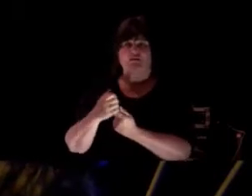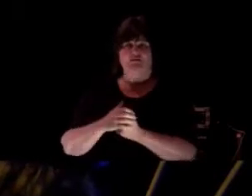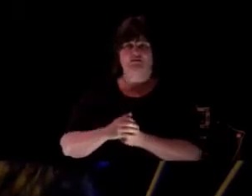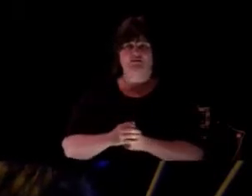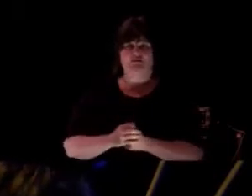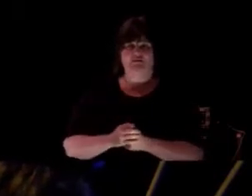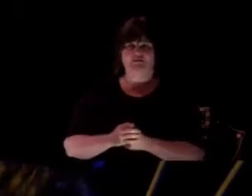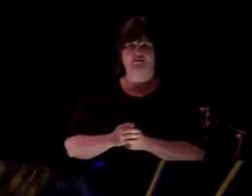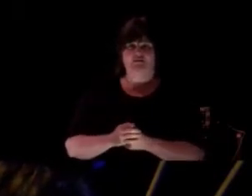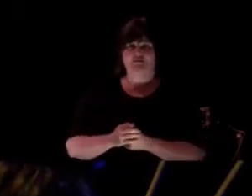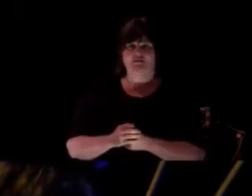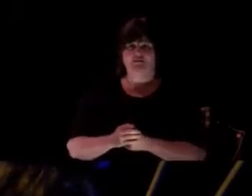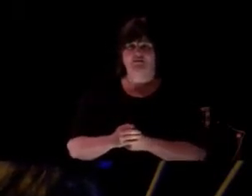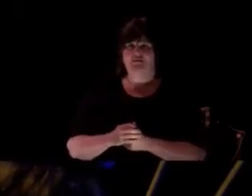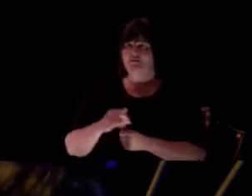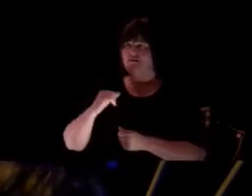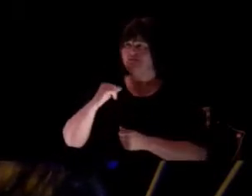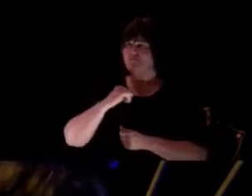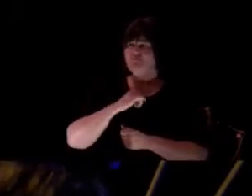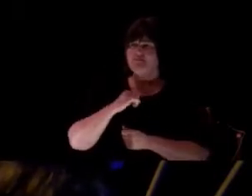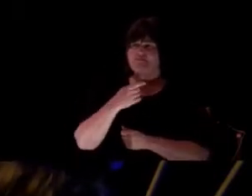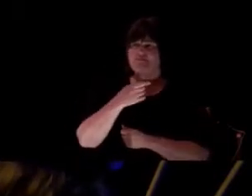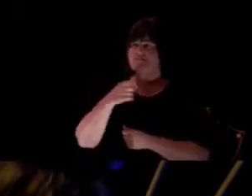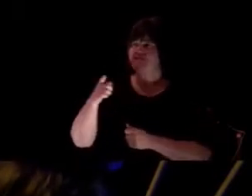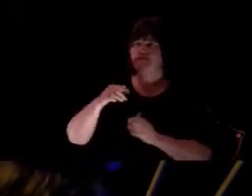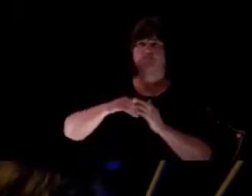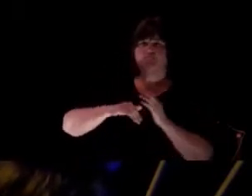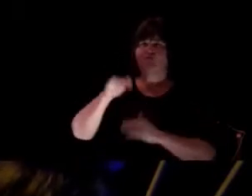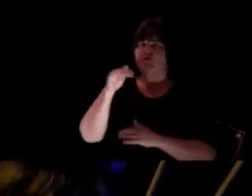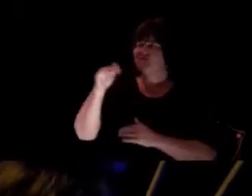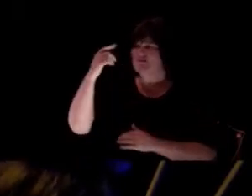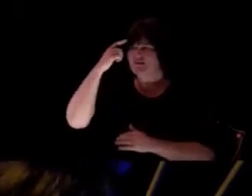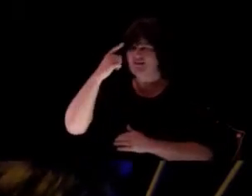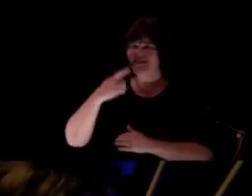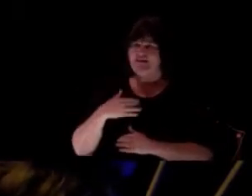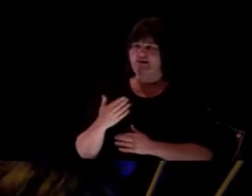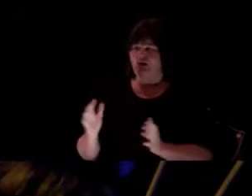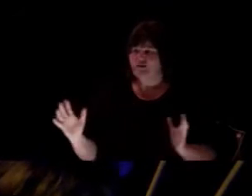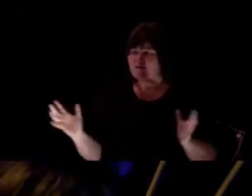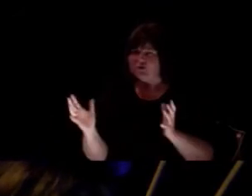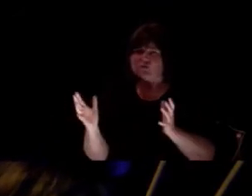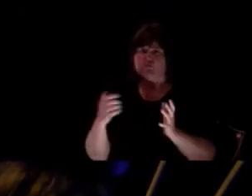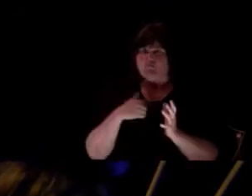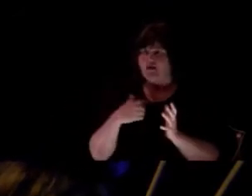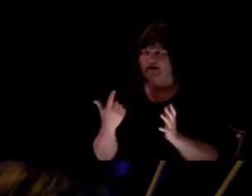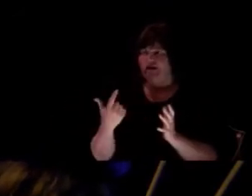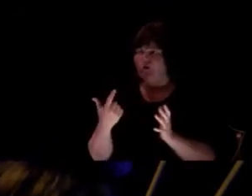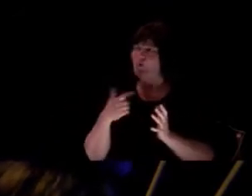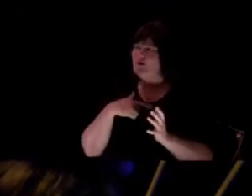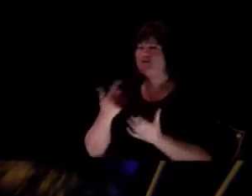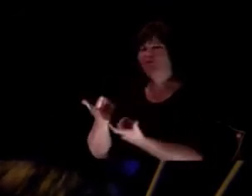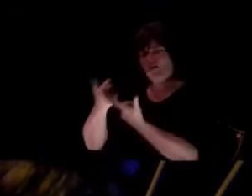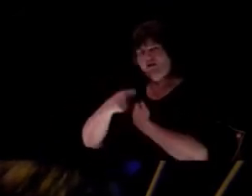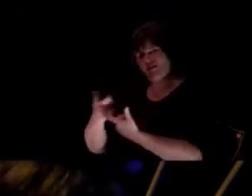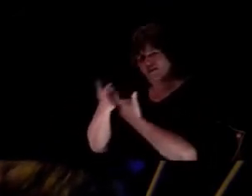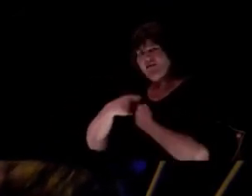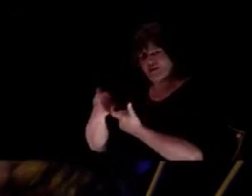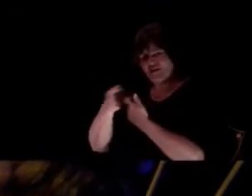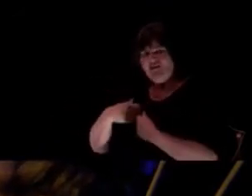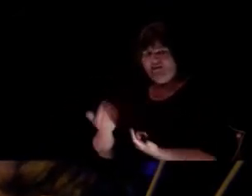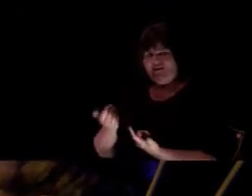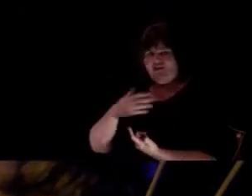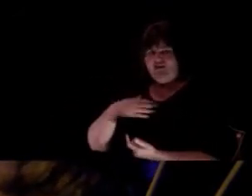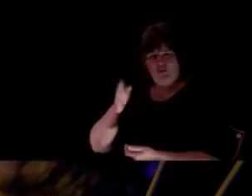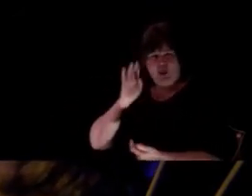tatt imot hvis de voksne tenker at de skal romme meg, og at de skal containe på den måten at de sitter der og tenker